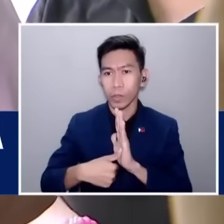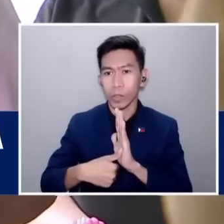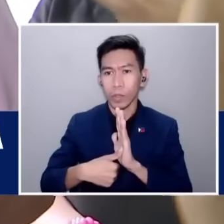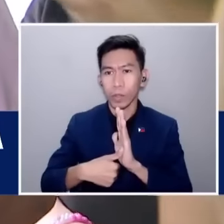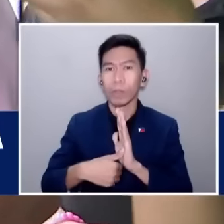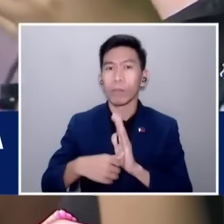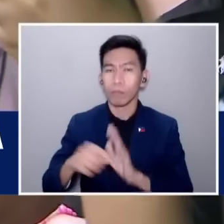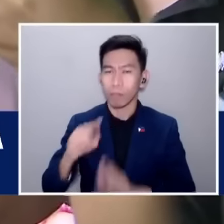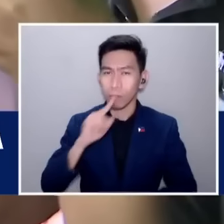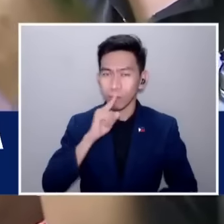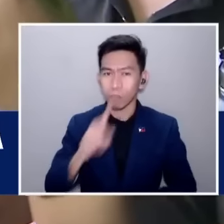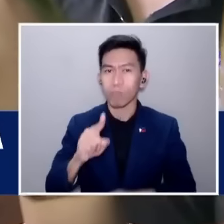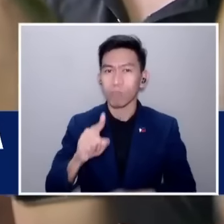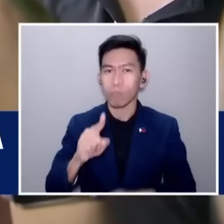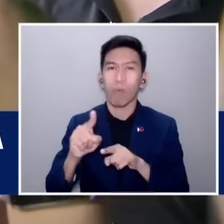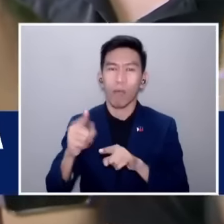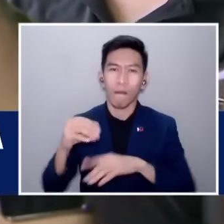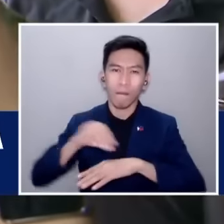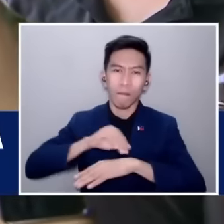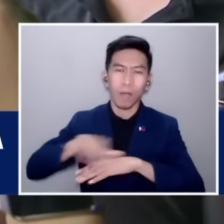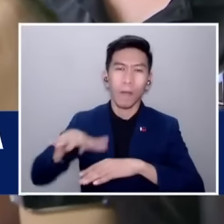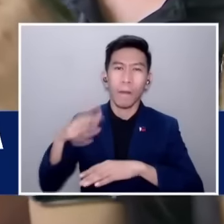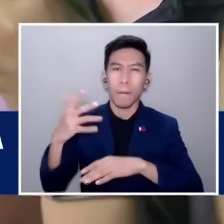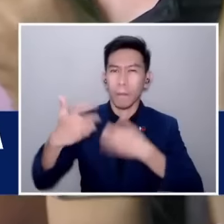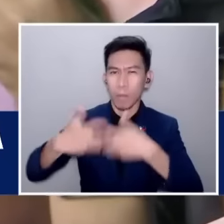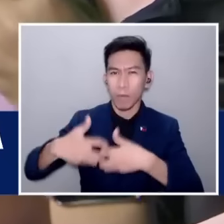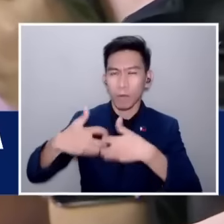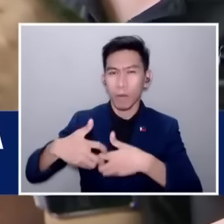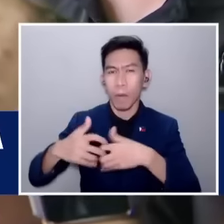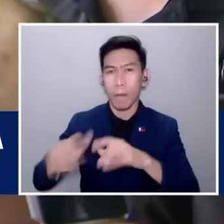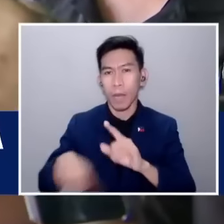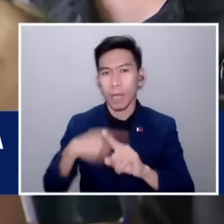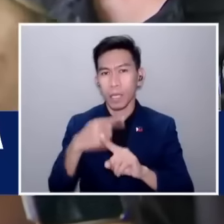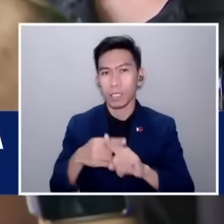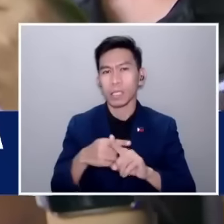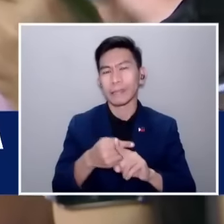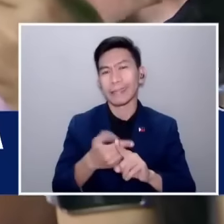na-cover ng mga malfunctioning VCMs at corrupted SD cards.